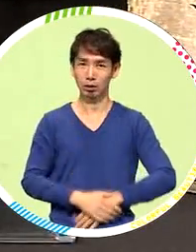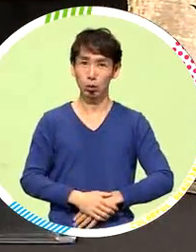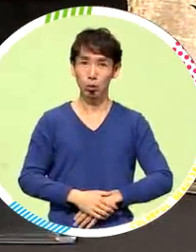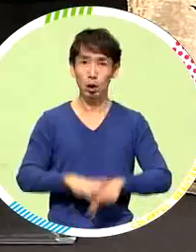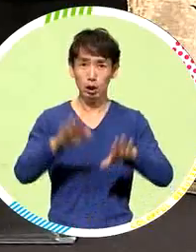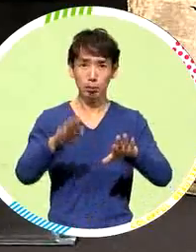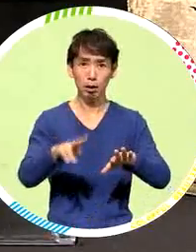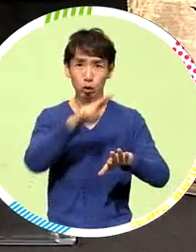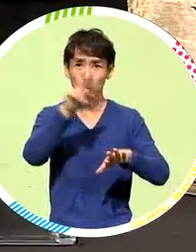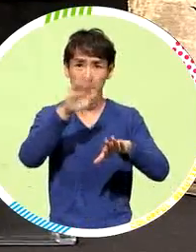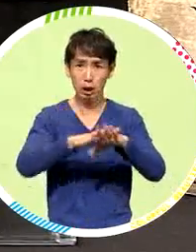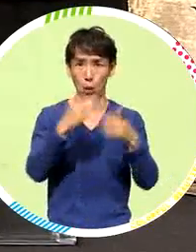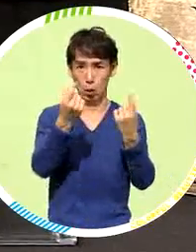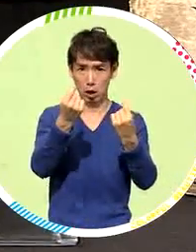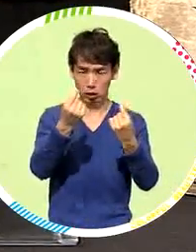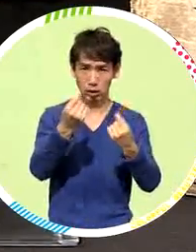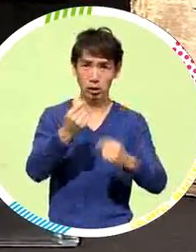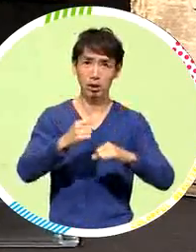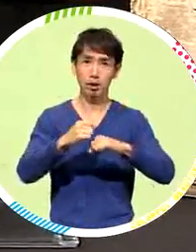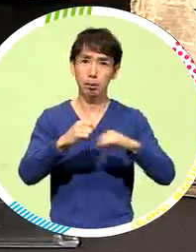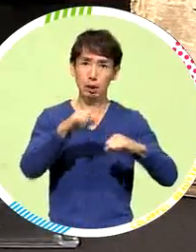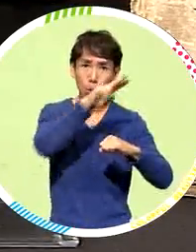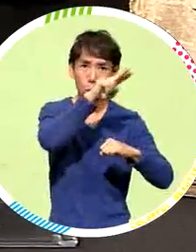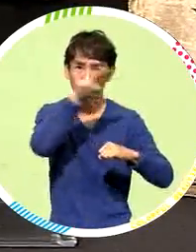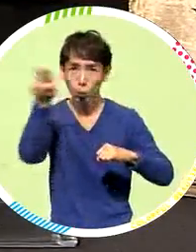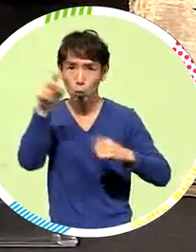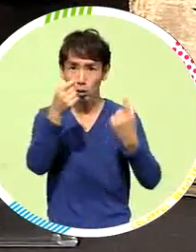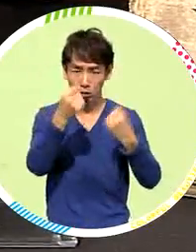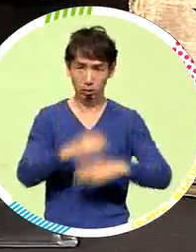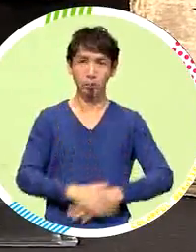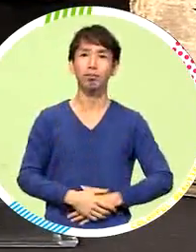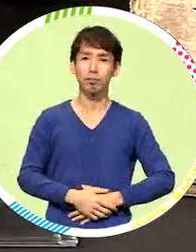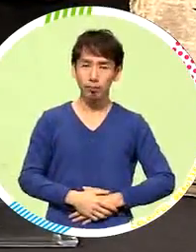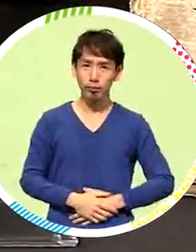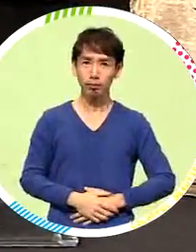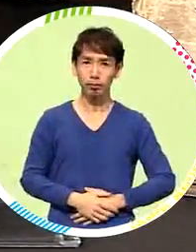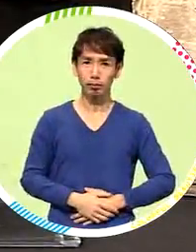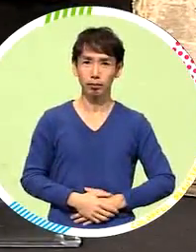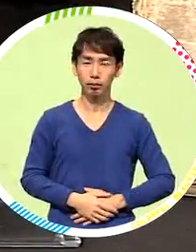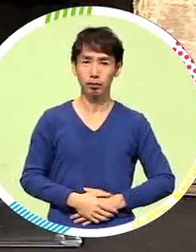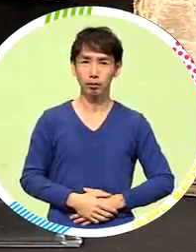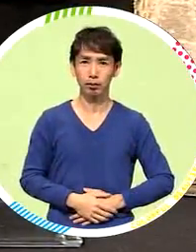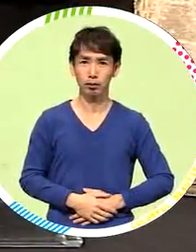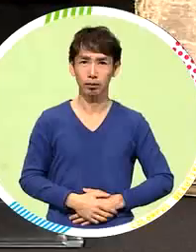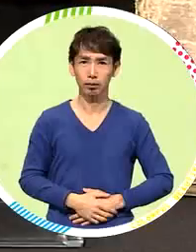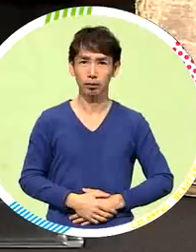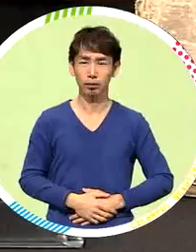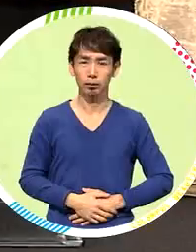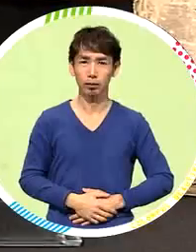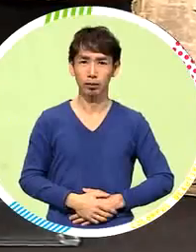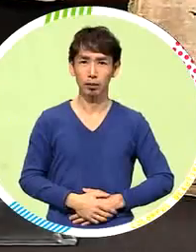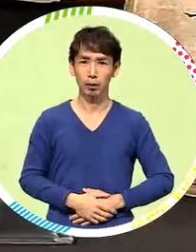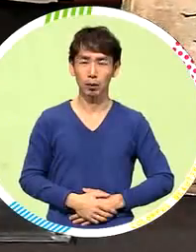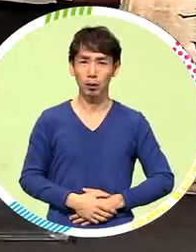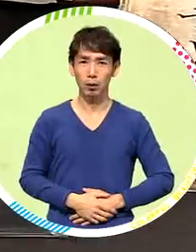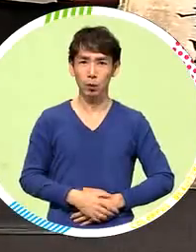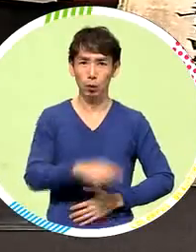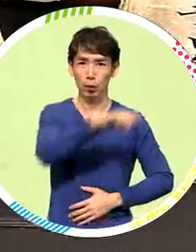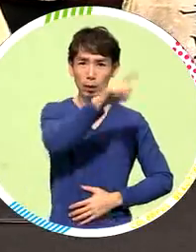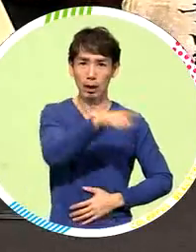あ今と同じカメラが調べる言われる左からこちらの方は楽譜が